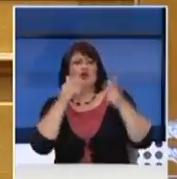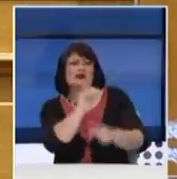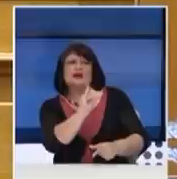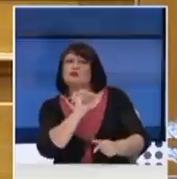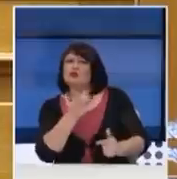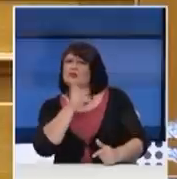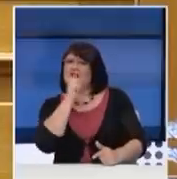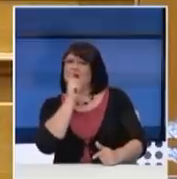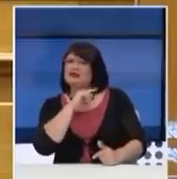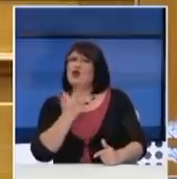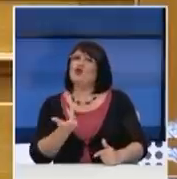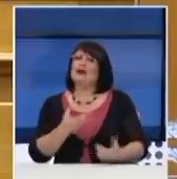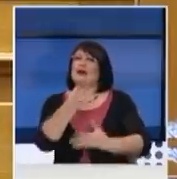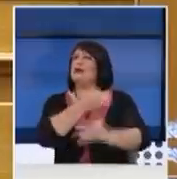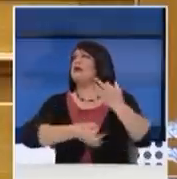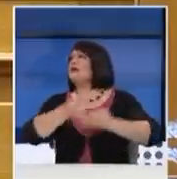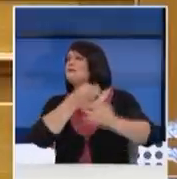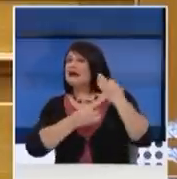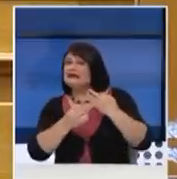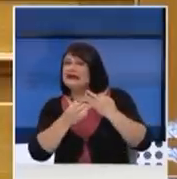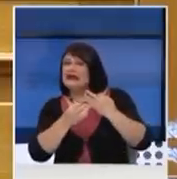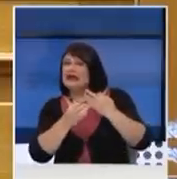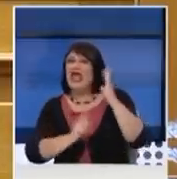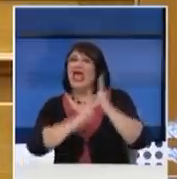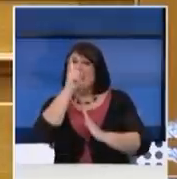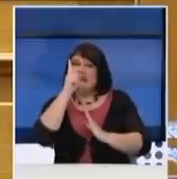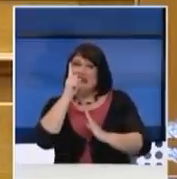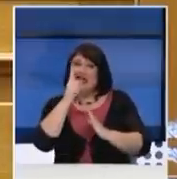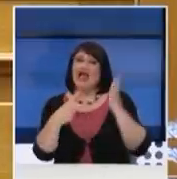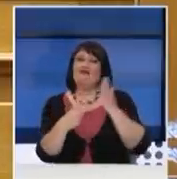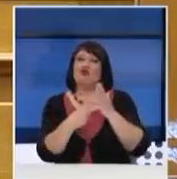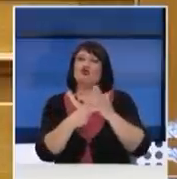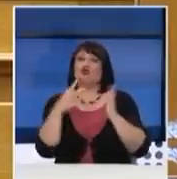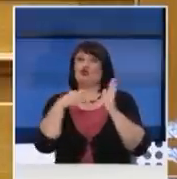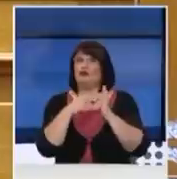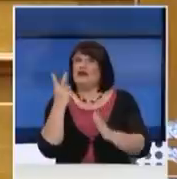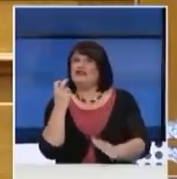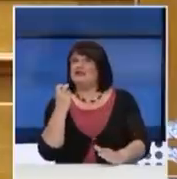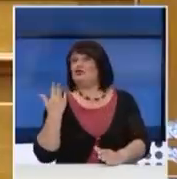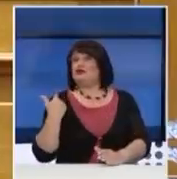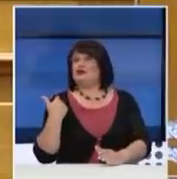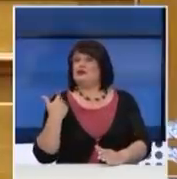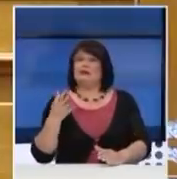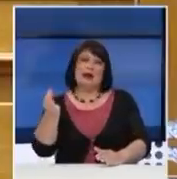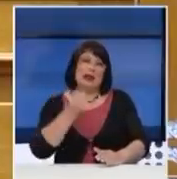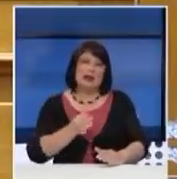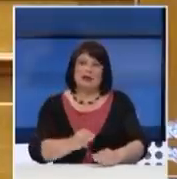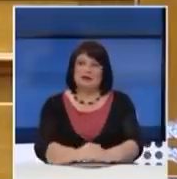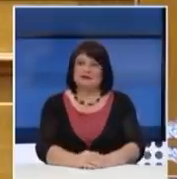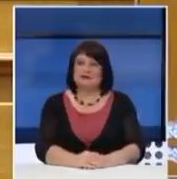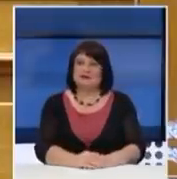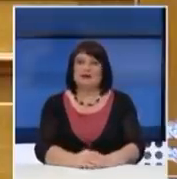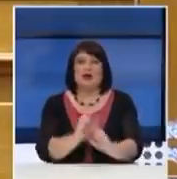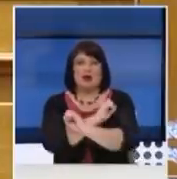Δημοκρατίας? Όταν λέγατε 11/8 του 20 εδώ και σε όλη την Ελλάδα, που κάνατε τη